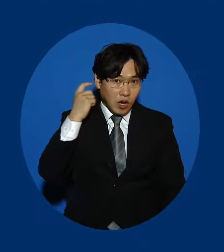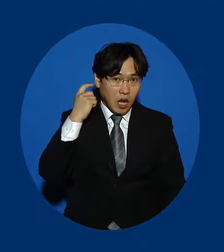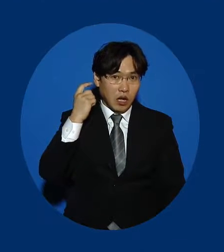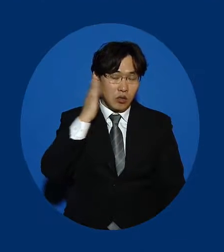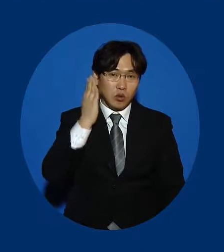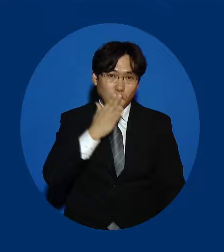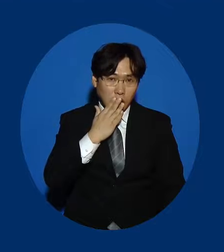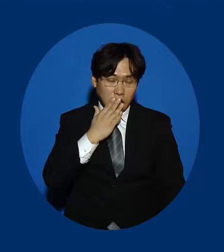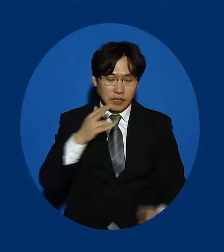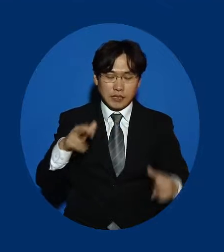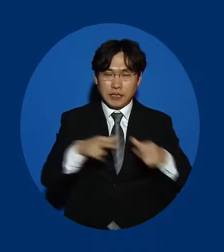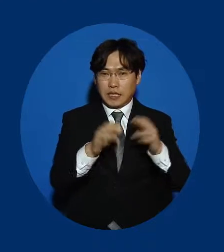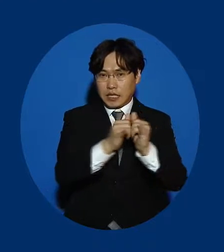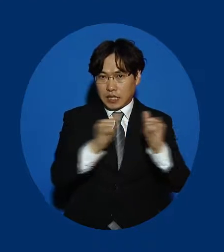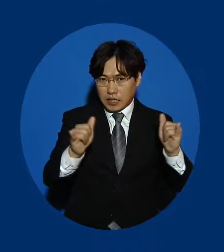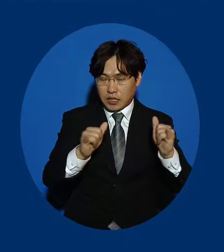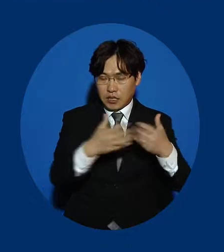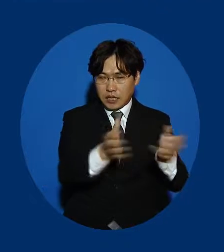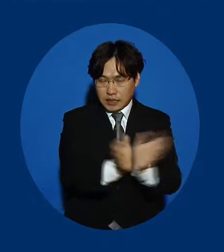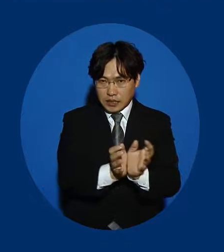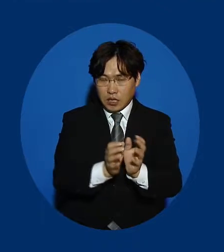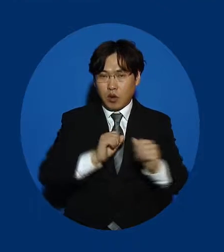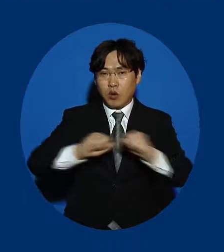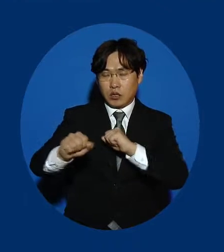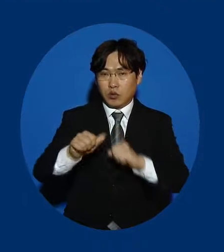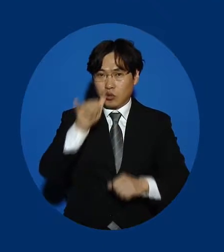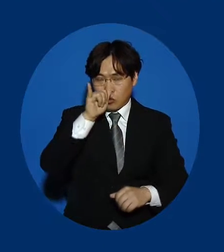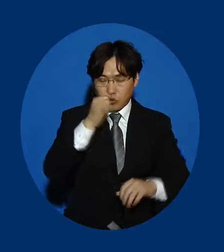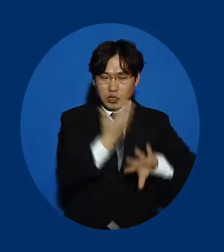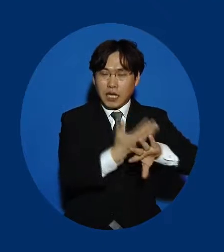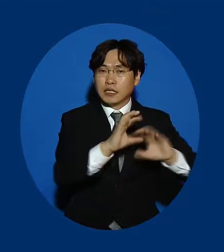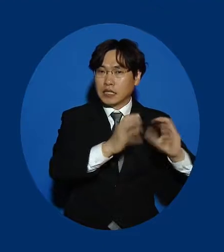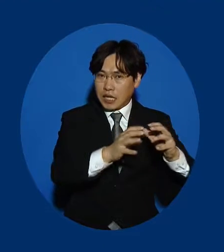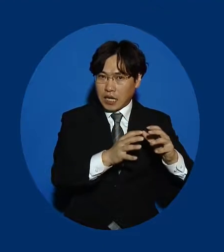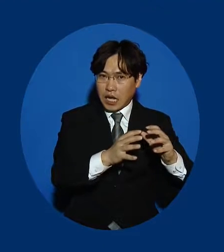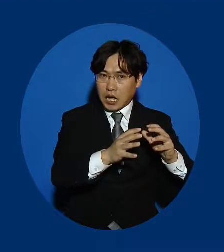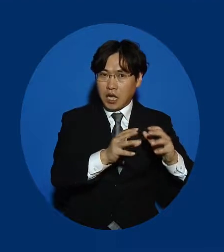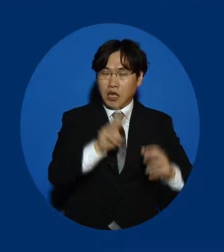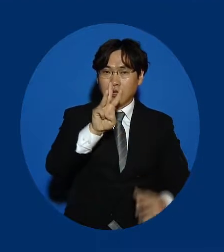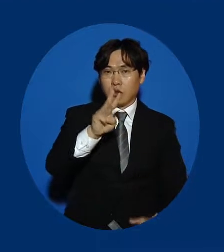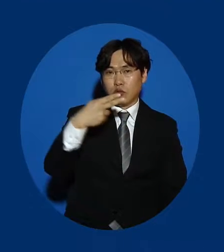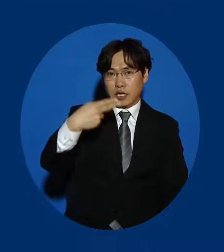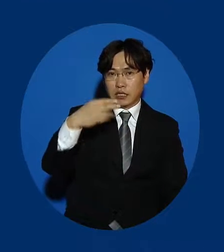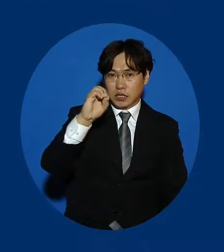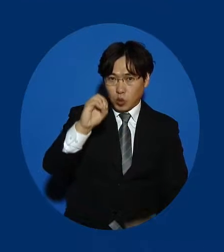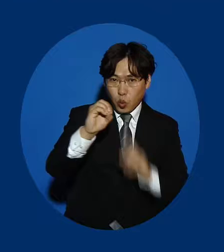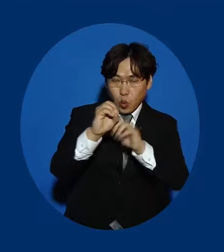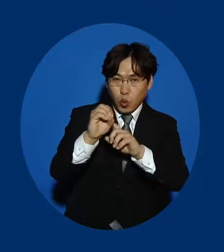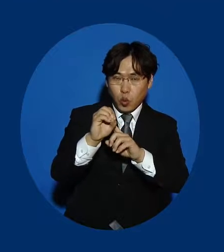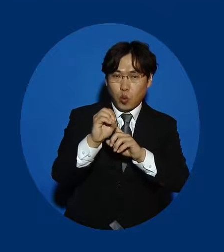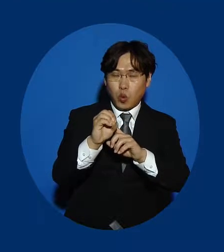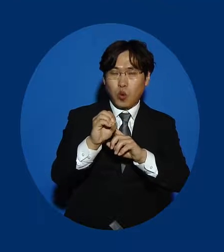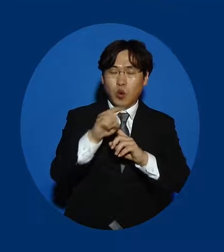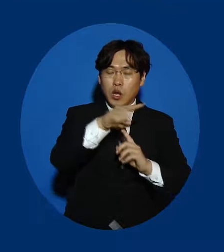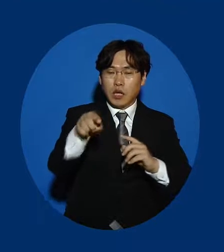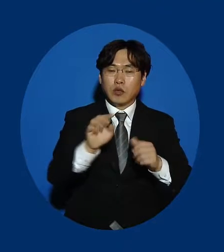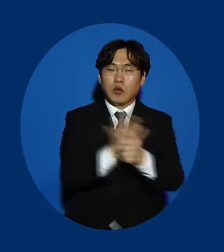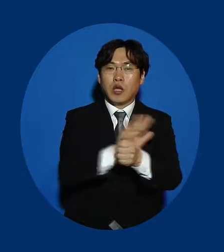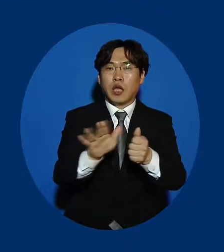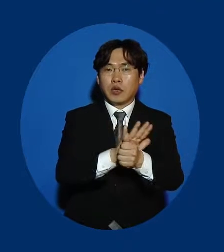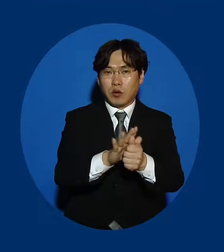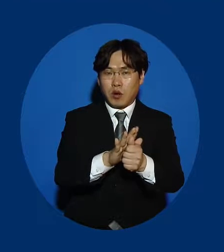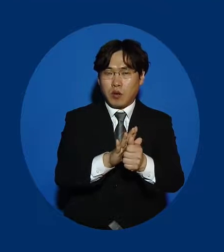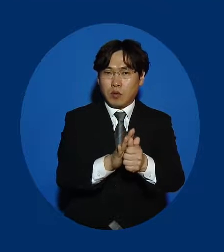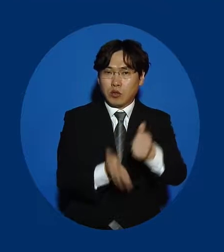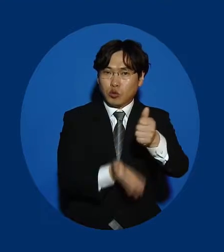국내에서의 그런 활동들도 있고 해외에서의 그런 그 세계보건기구에서의 장애나 소외계층에 대한 문제에 대한 고려에 대한